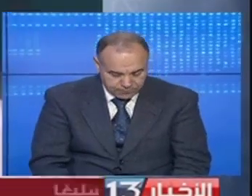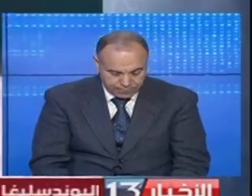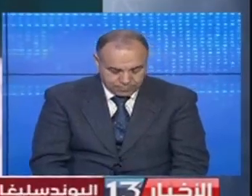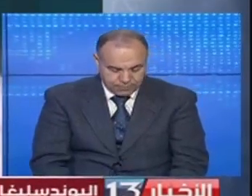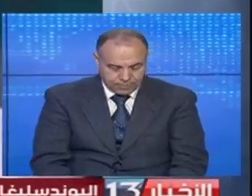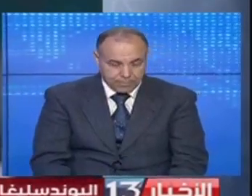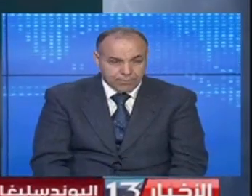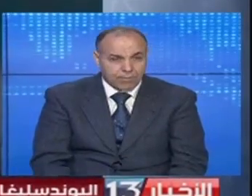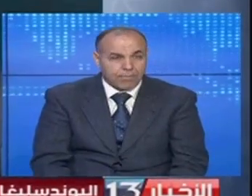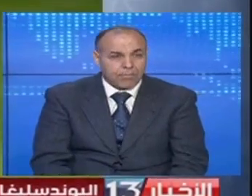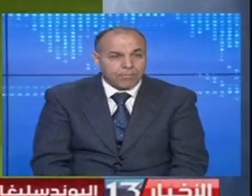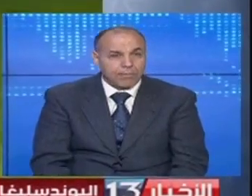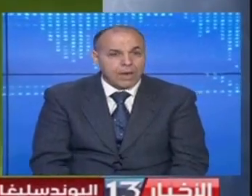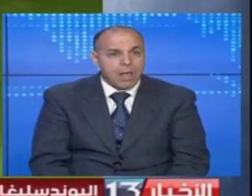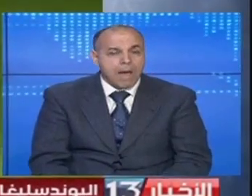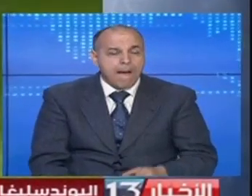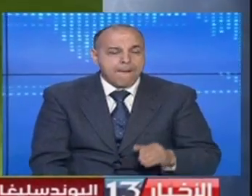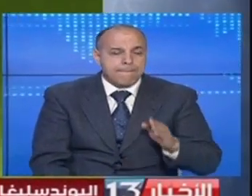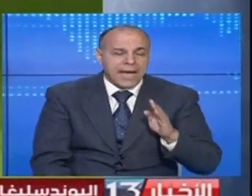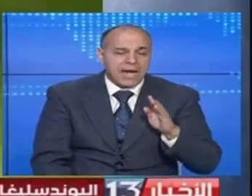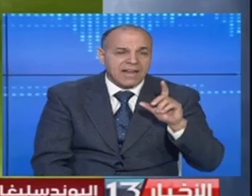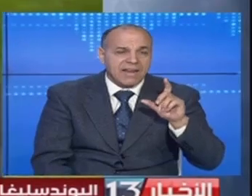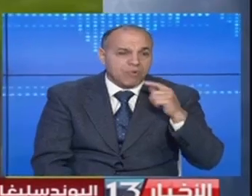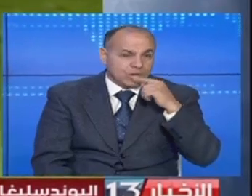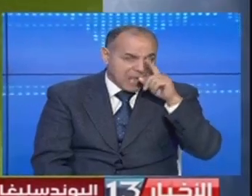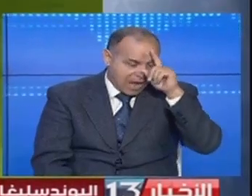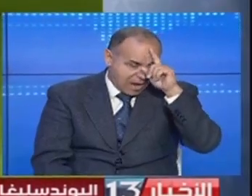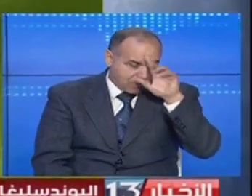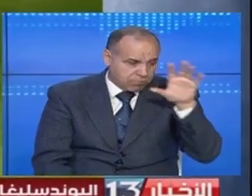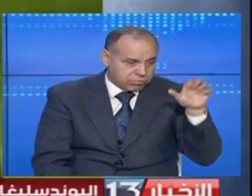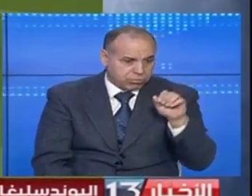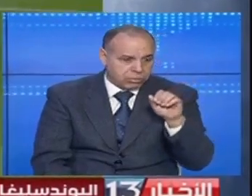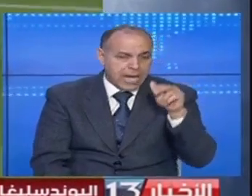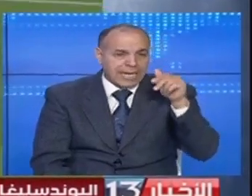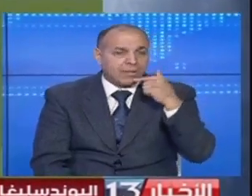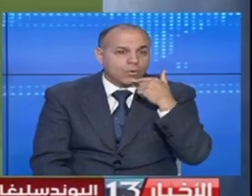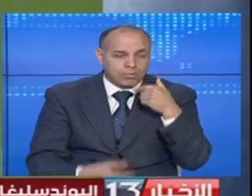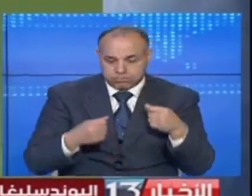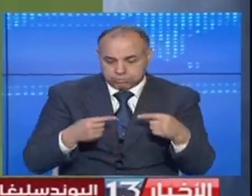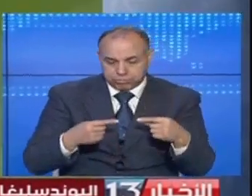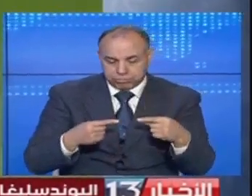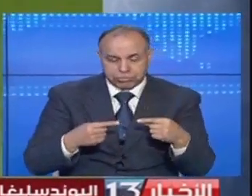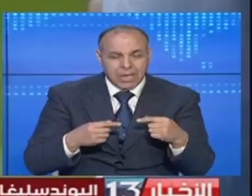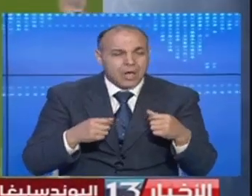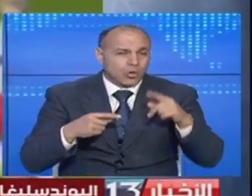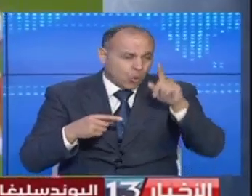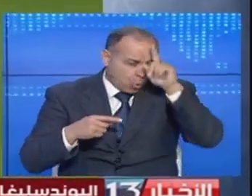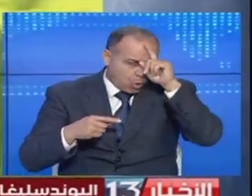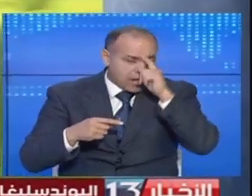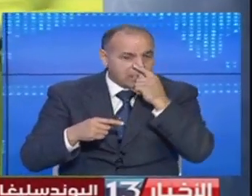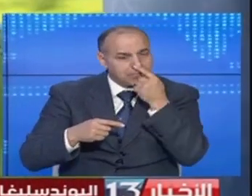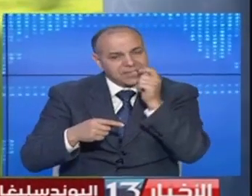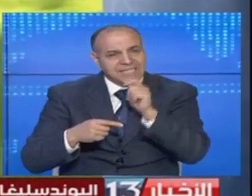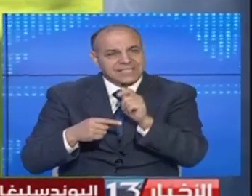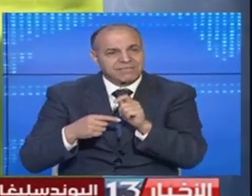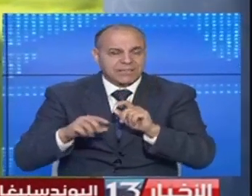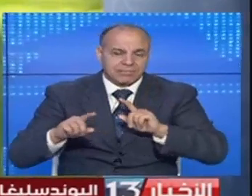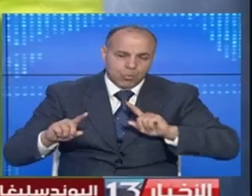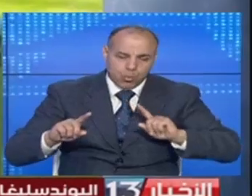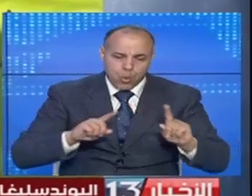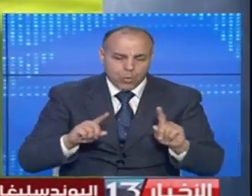وضع العنيف باير ليفركوزن حال تالق مضيفه لايت في صداره البوندسليغا اجبره ان الاحتكام الى التعادل